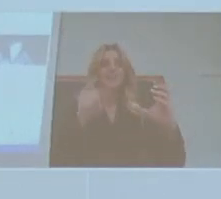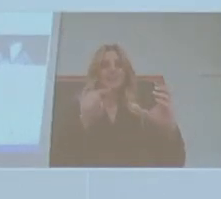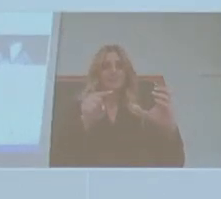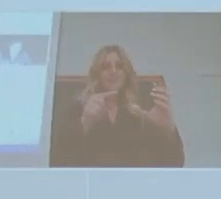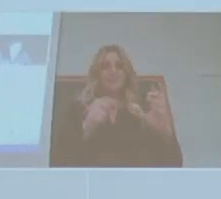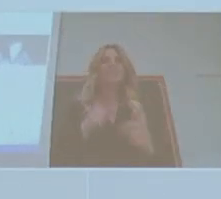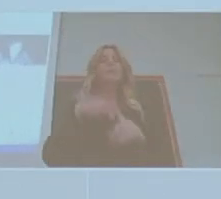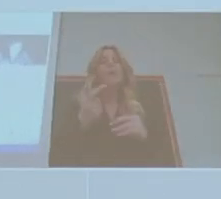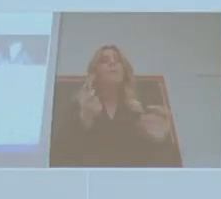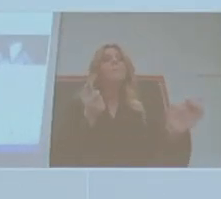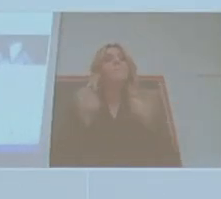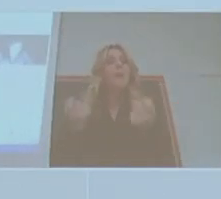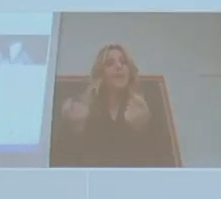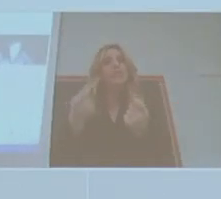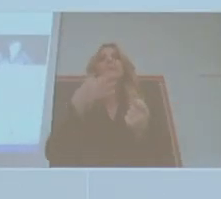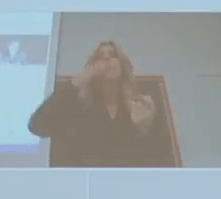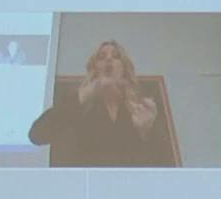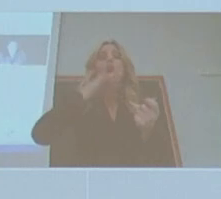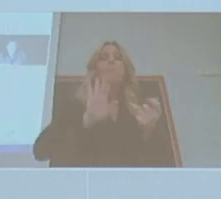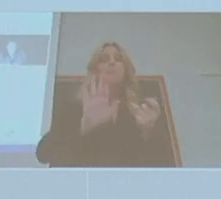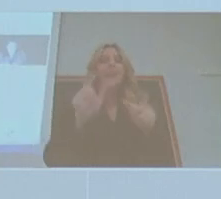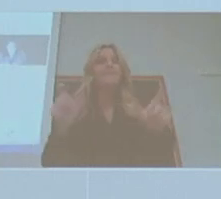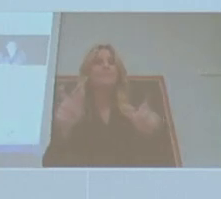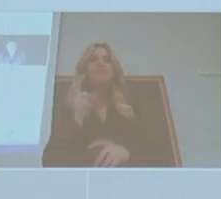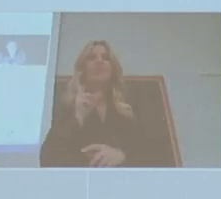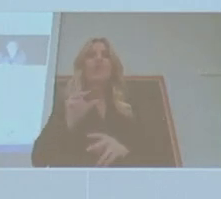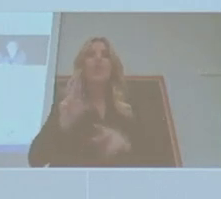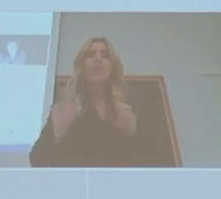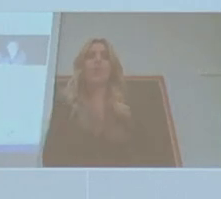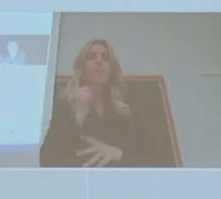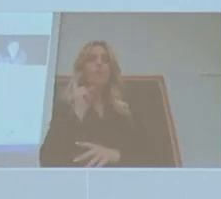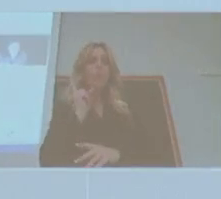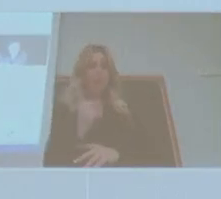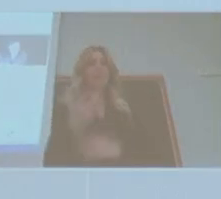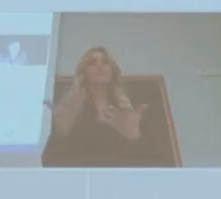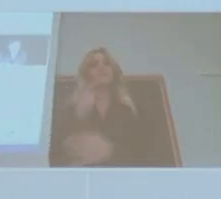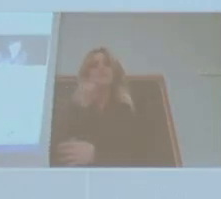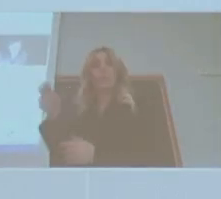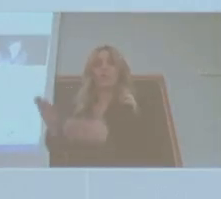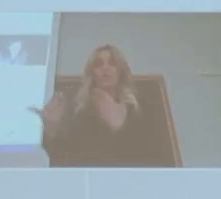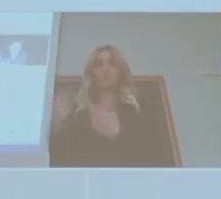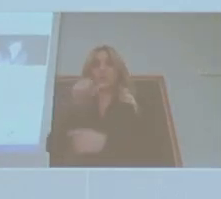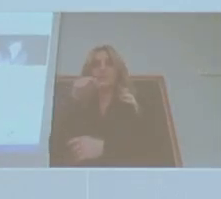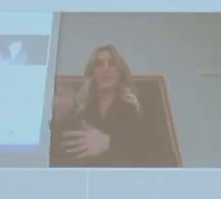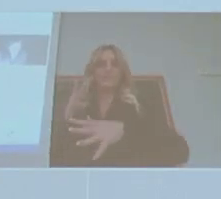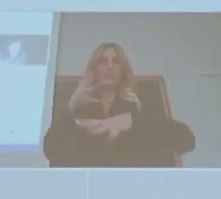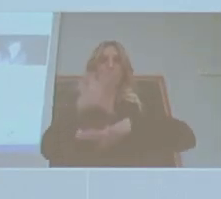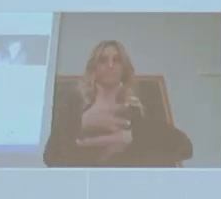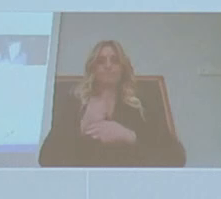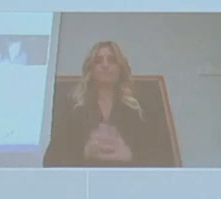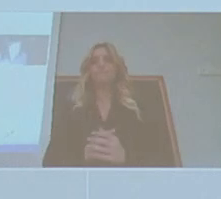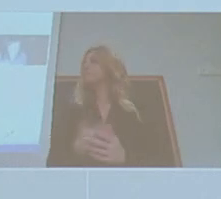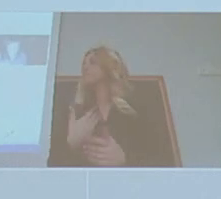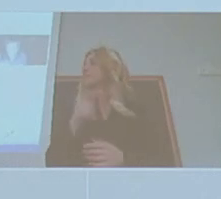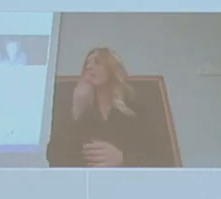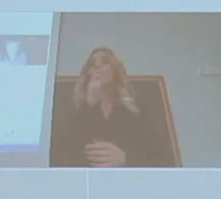change management e nuove competenze. Le cedo subito la parola per questo suo intervento introduttivo. Prego, le diamo